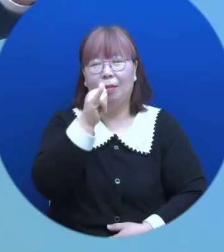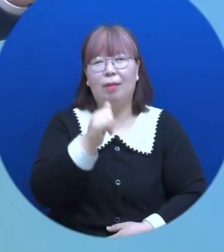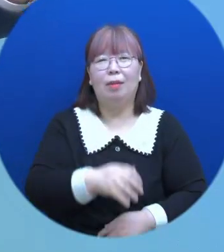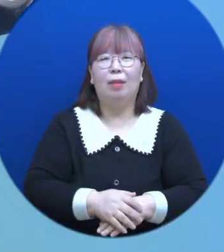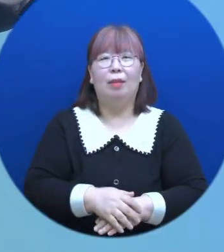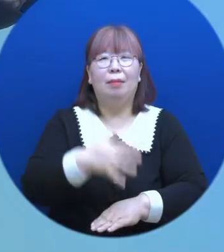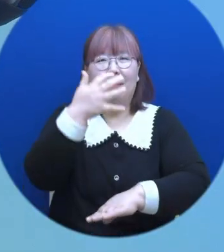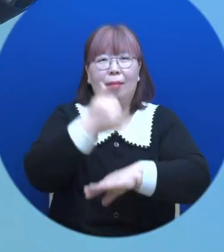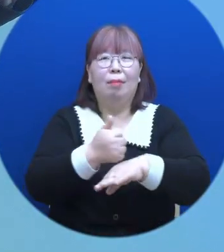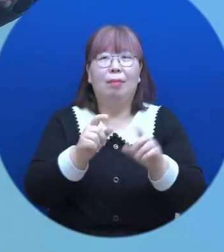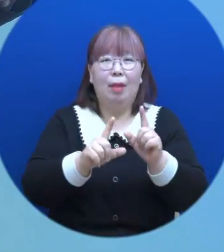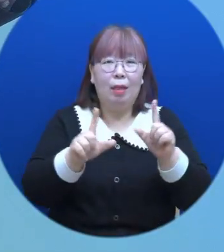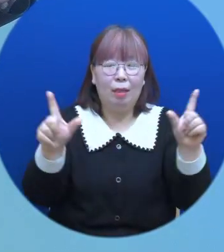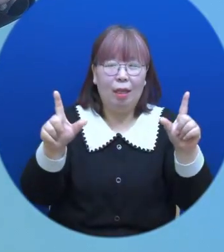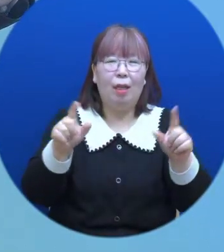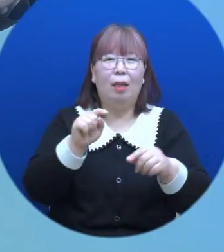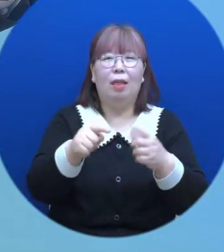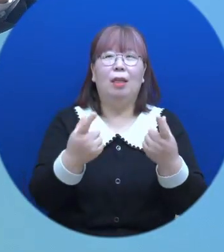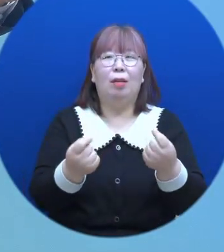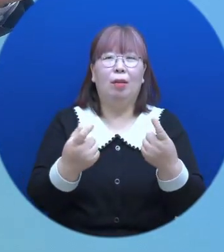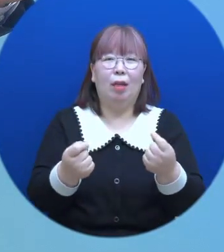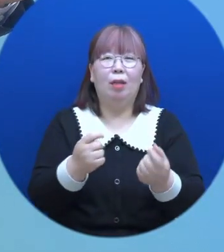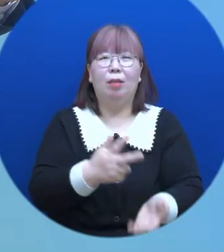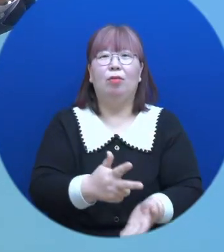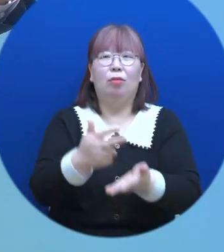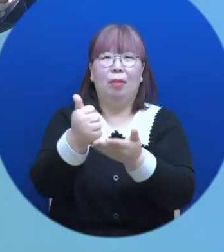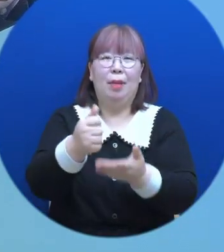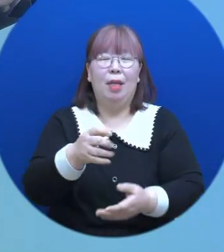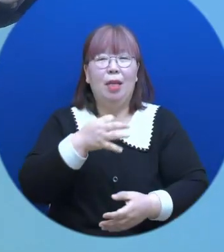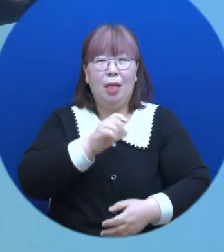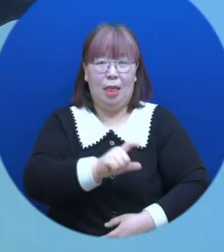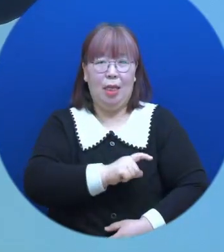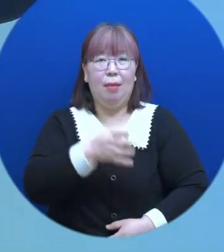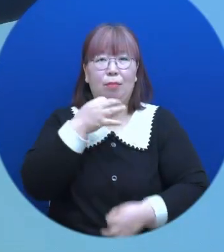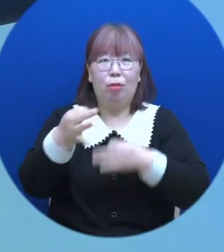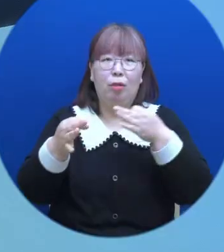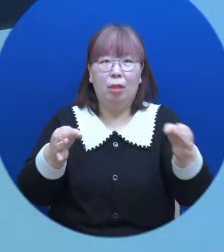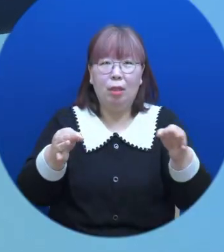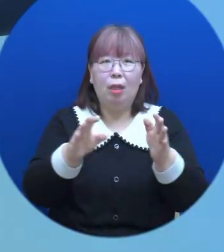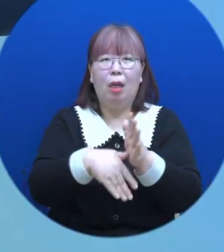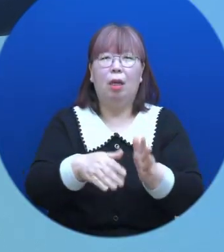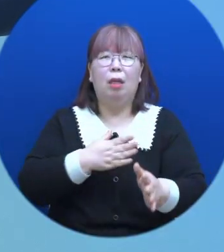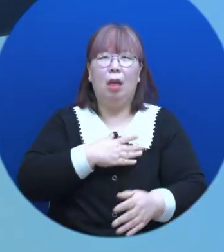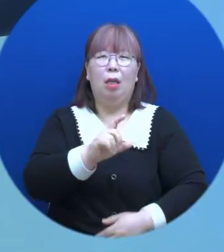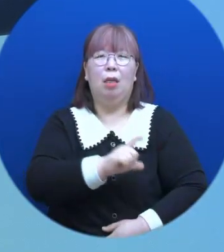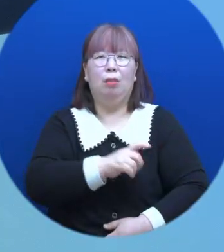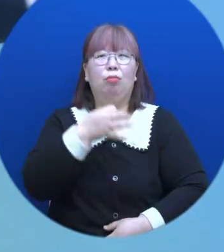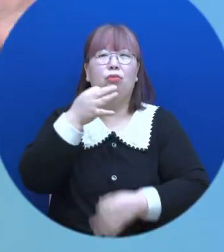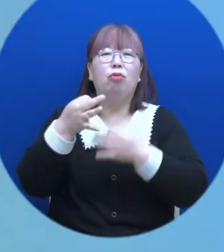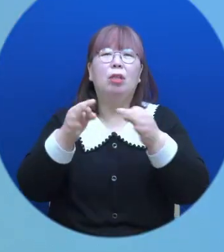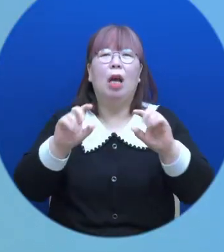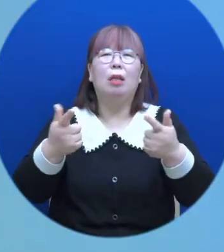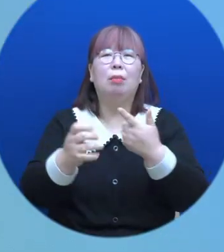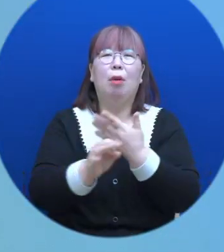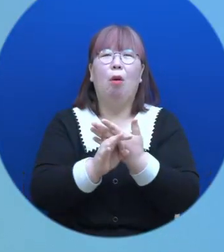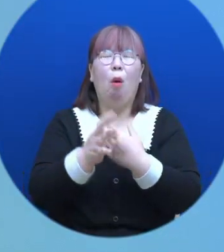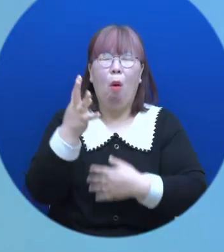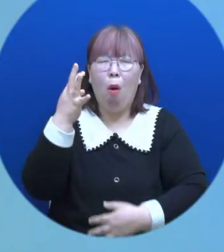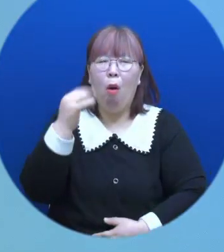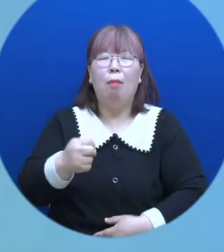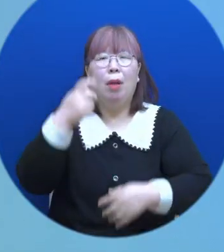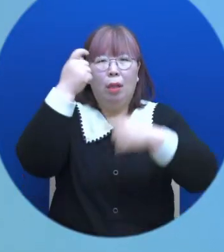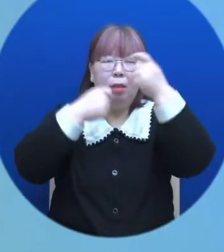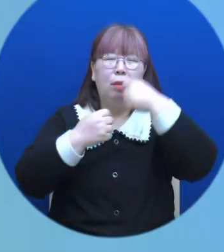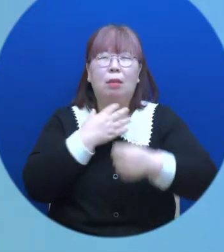마지막 날 이렇게 주님이 호명할 때 내 이름을 부르지 않는다면 이 얼마나 슬픈